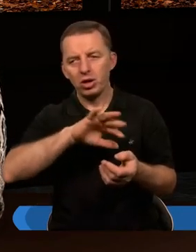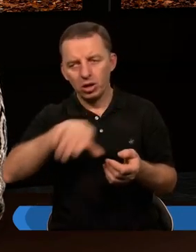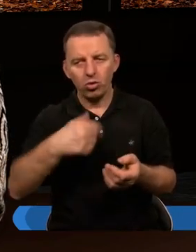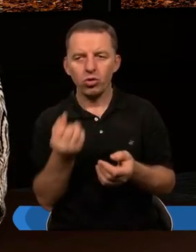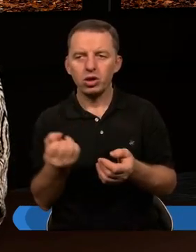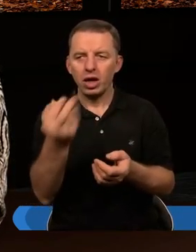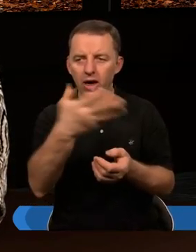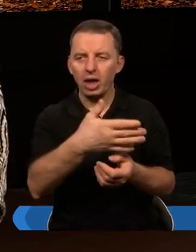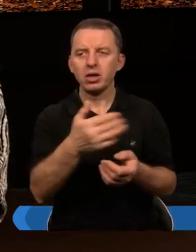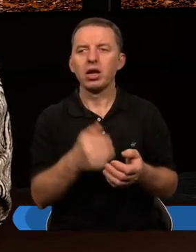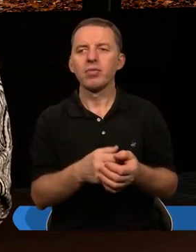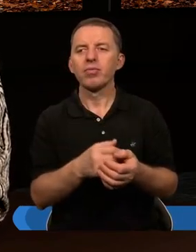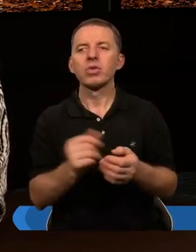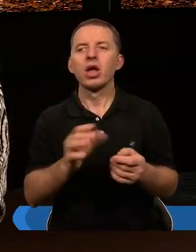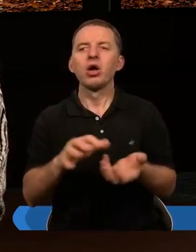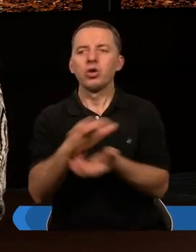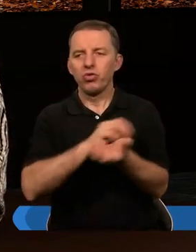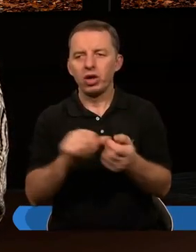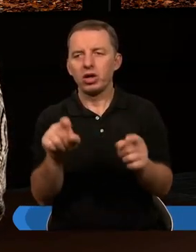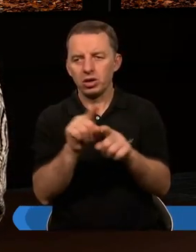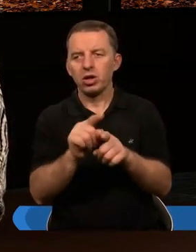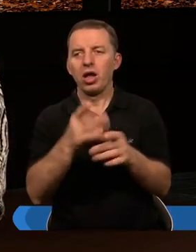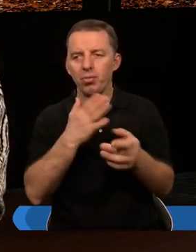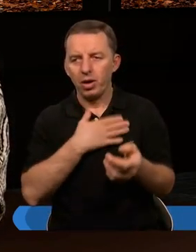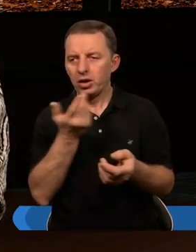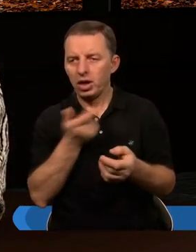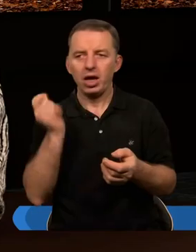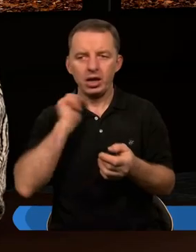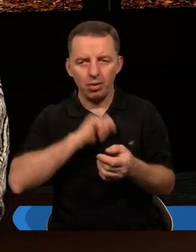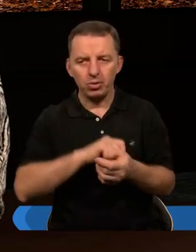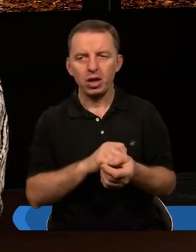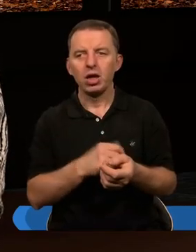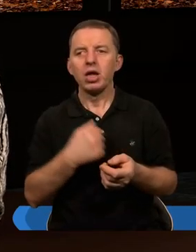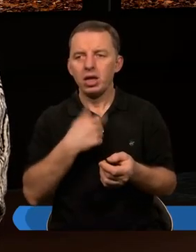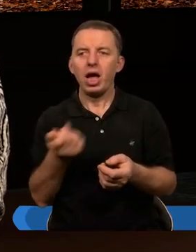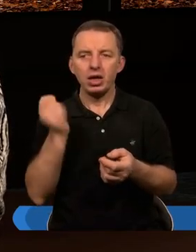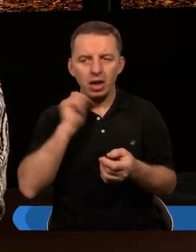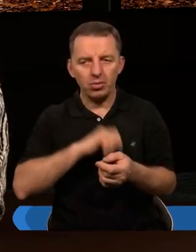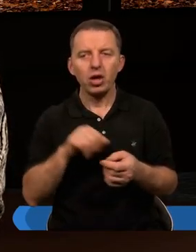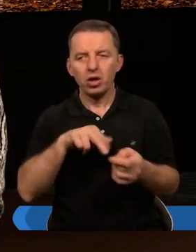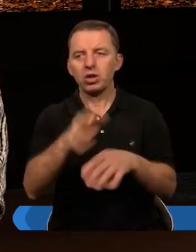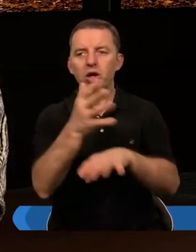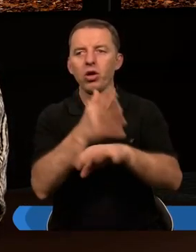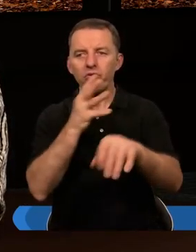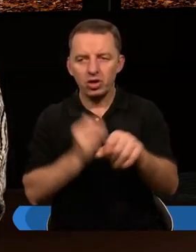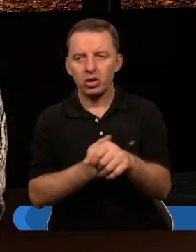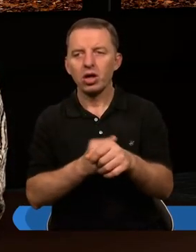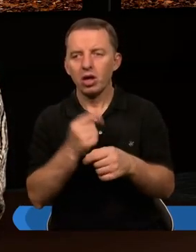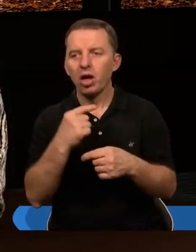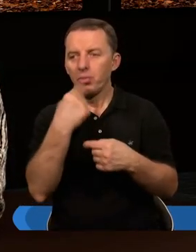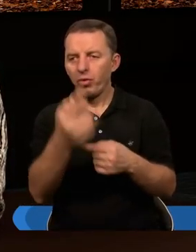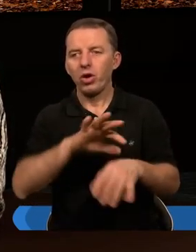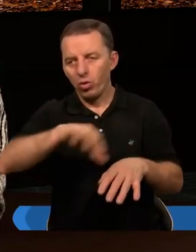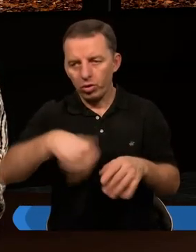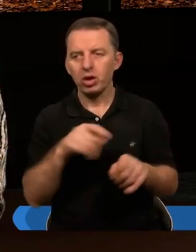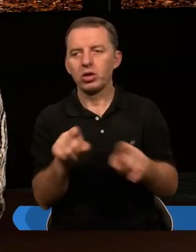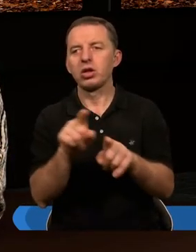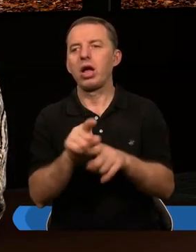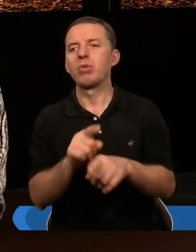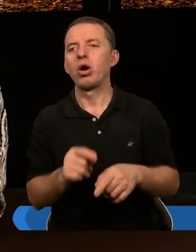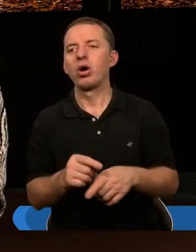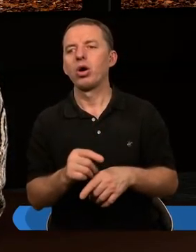nie cudzołóż, nie kradnij. To samo świeckie przykazania to samo jest, żeby nie zabijać. Jak zabiję, to idę do więzienia. Odpowiadam, czy ukradnę